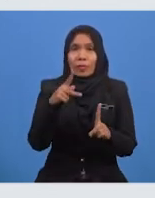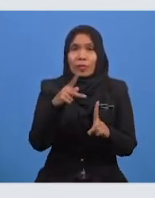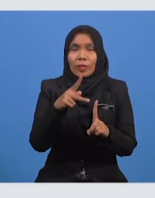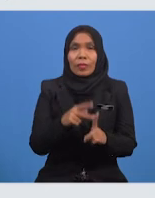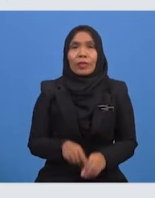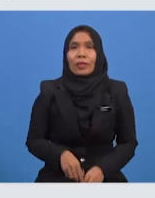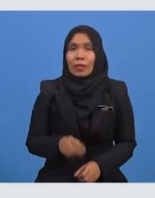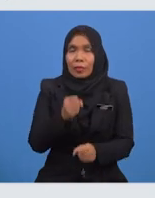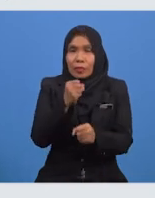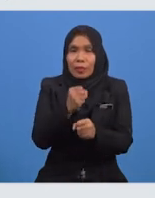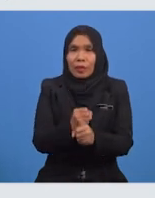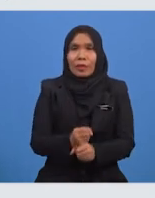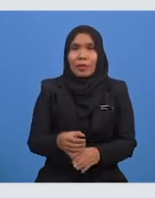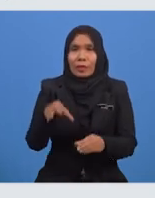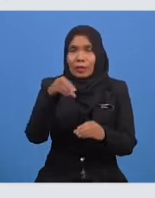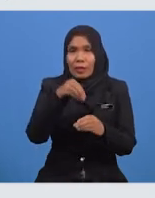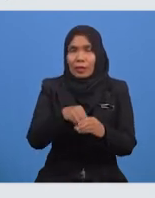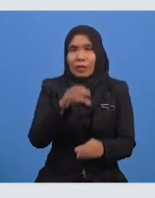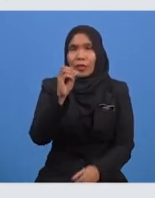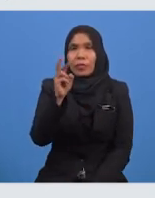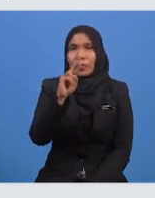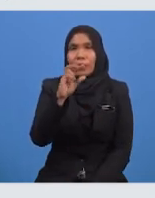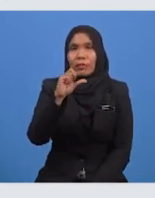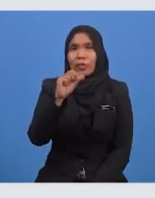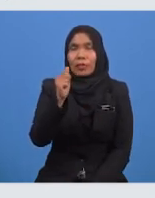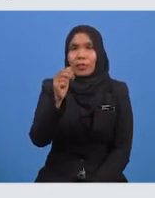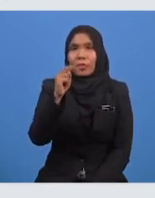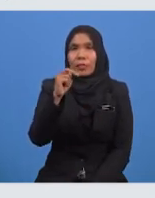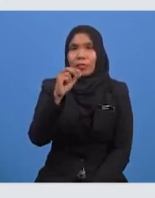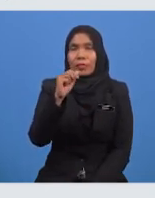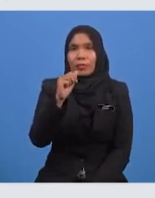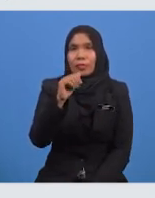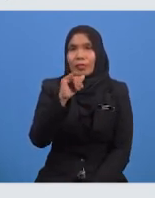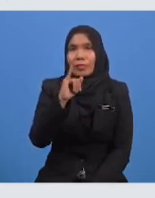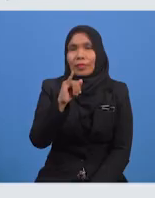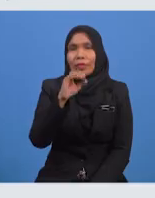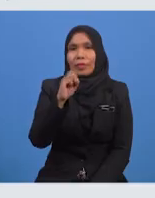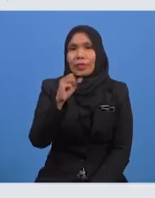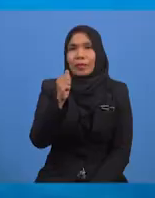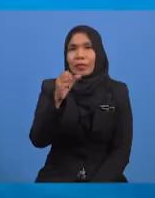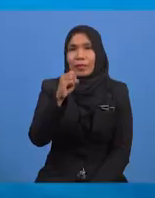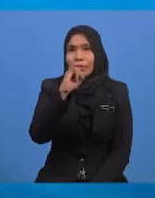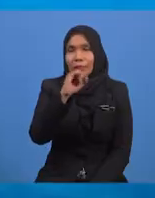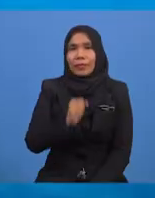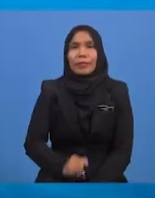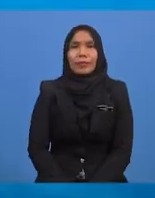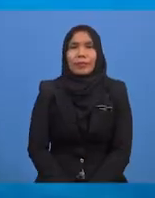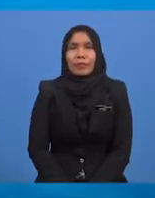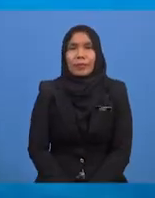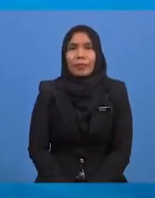perniagaan, memudahkan proses pengambilan dengan merujuk rekod pekerja sedia ada.